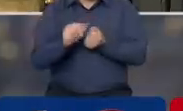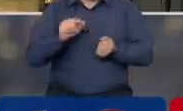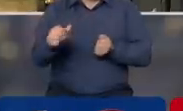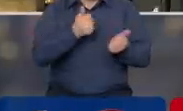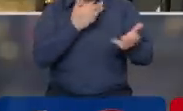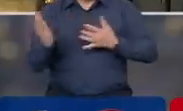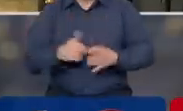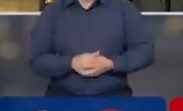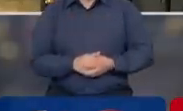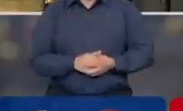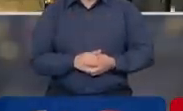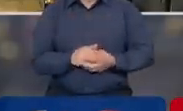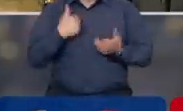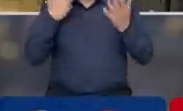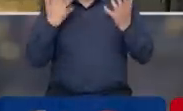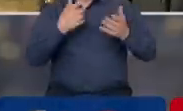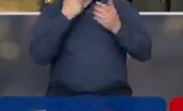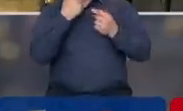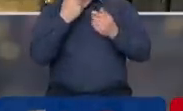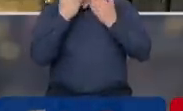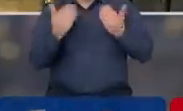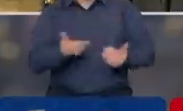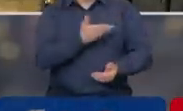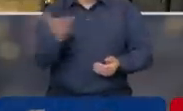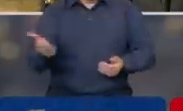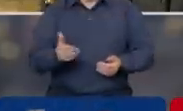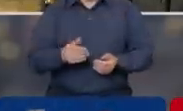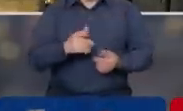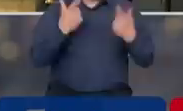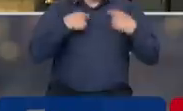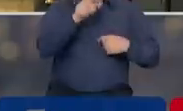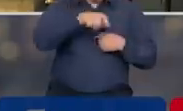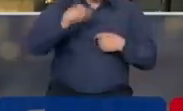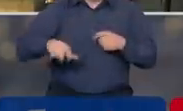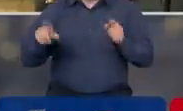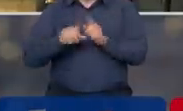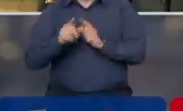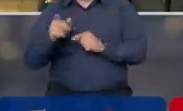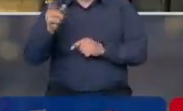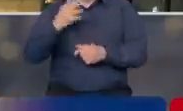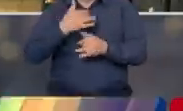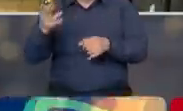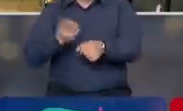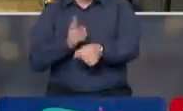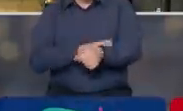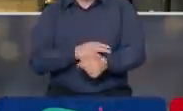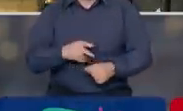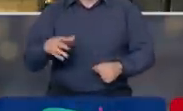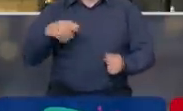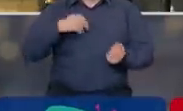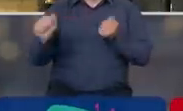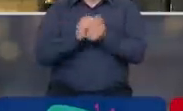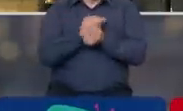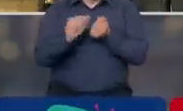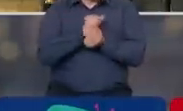chciałbym podziękować tym wszystkim osobom i instytucjom które dotychczas były zaangażowane w walkę z